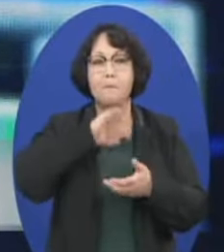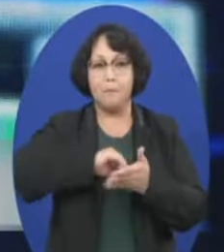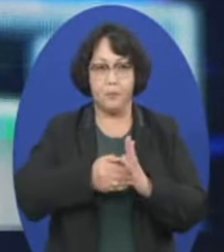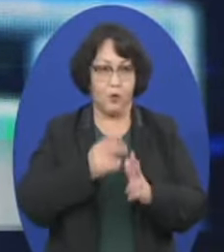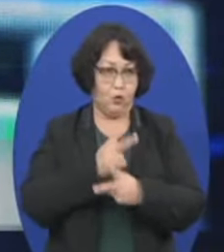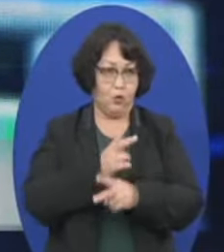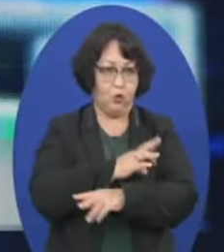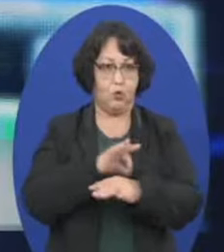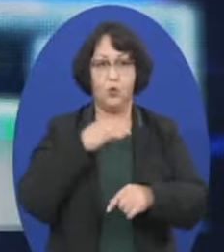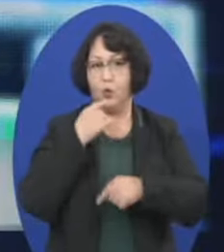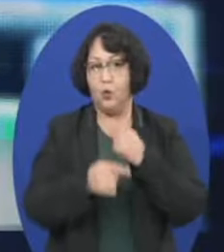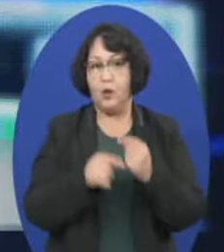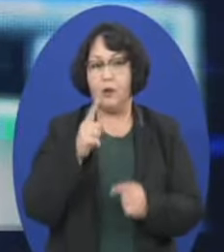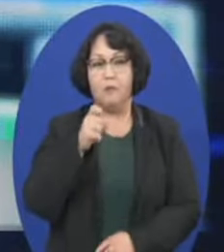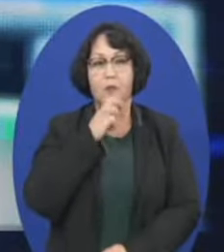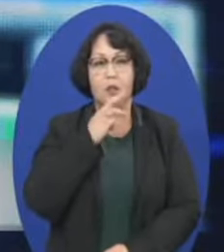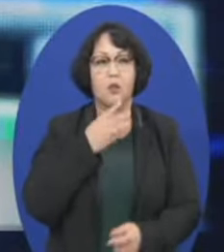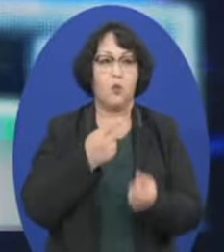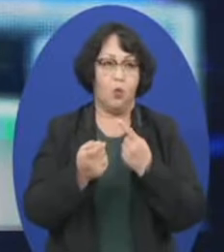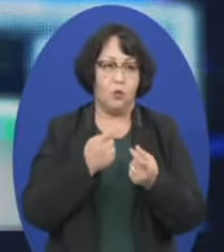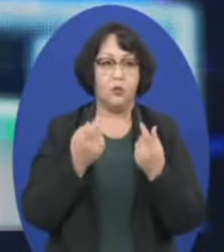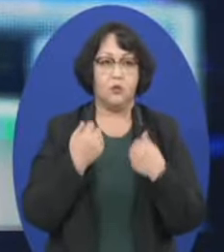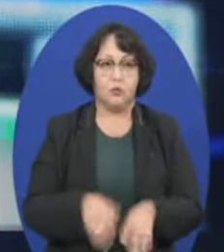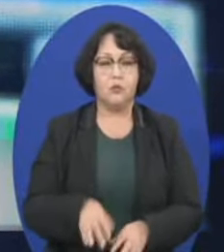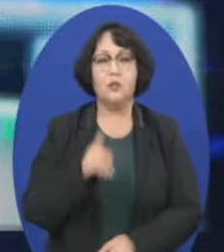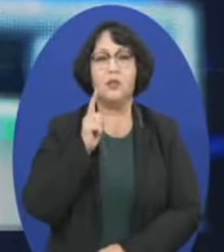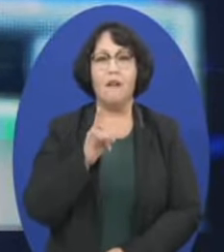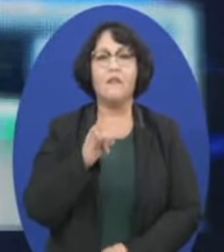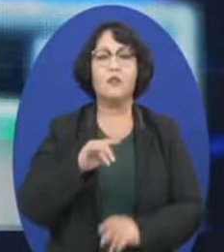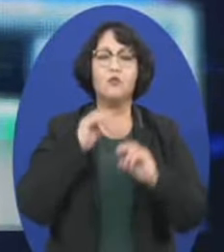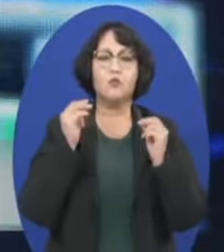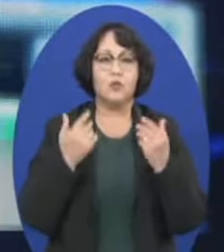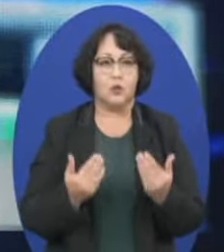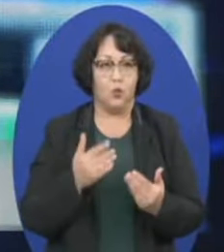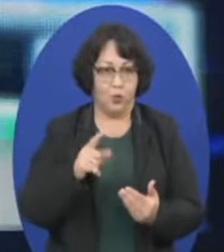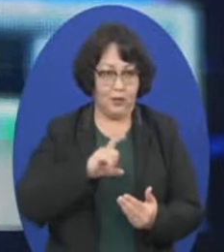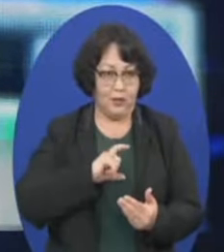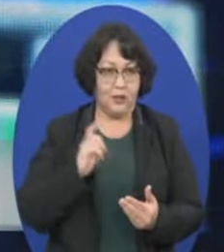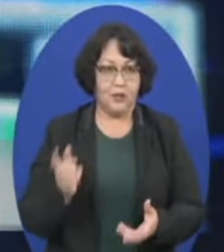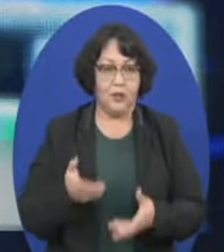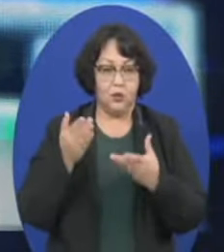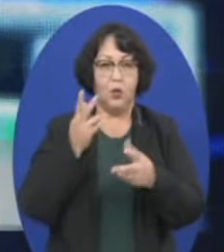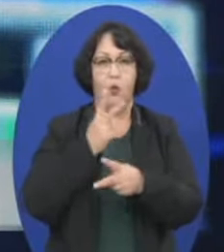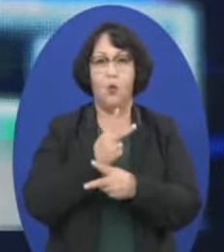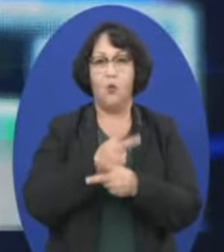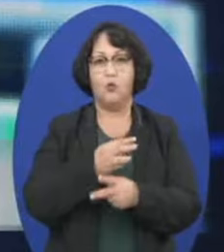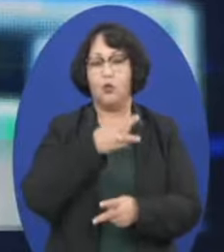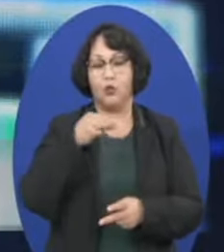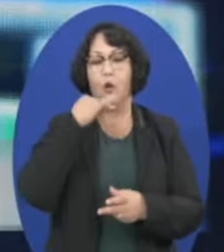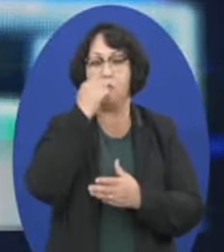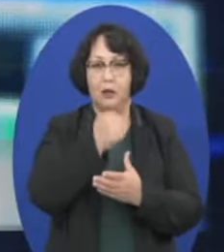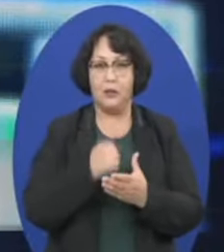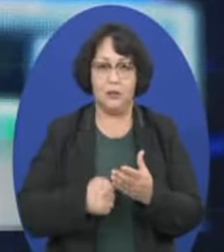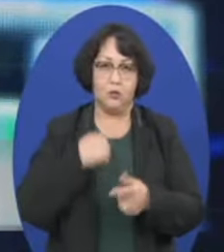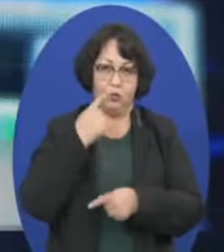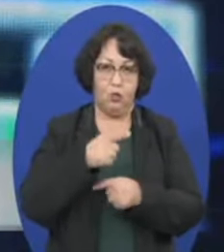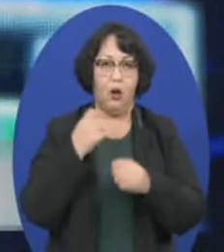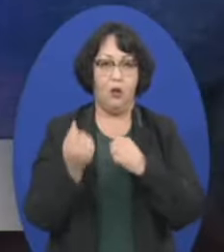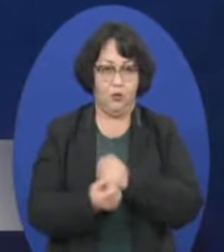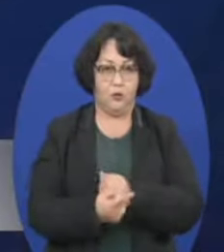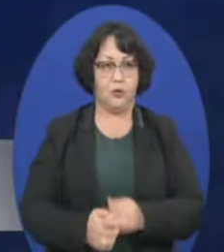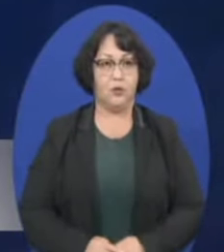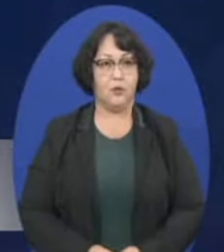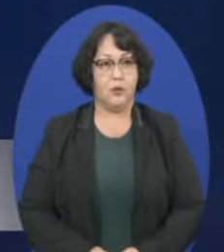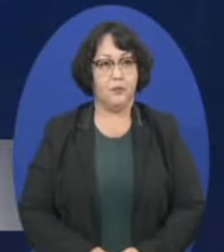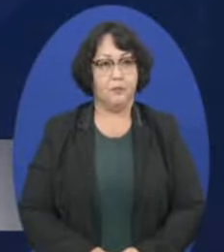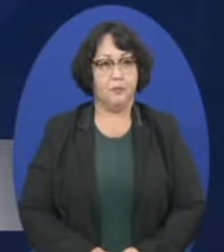хуулийн төслийн талаар хэвлэлийн урал боллоо. Улсын урлын хаврын чуулгаар хүний эрхийг дээдлсэн хууль тогтоомжууд батлагдсан талаар онцолж байна.